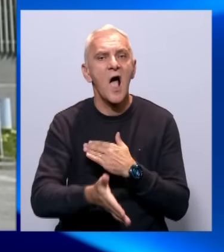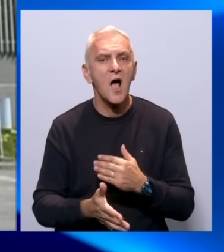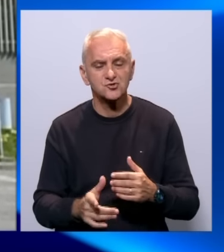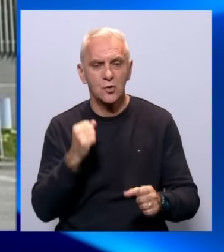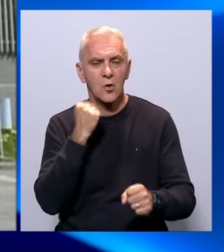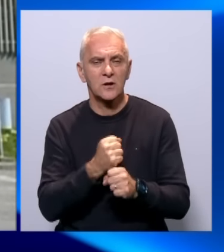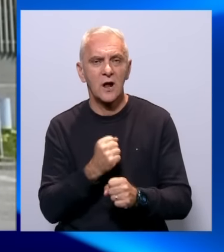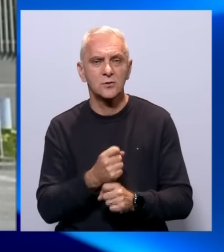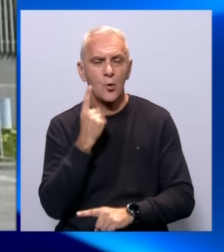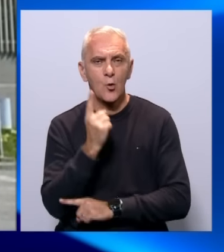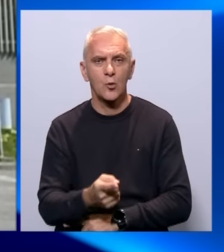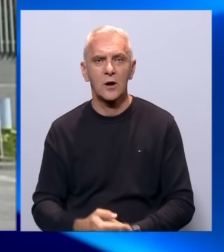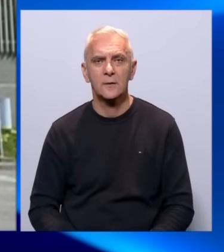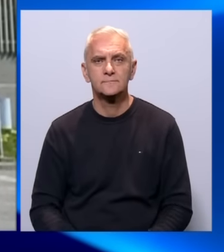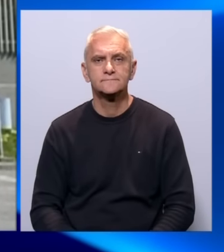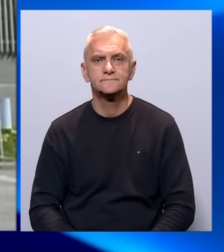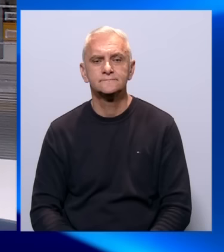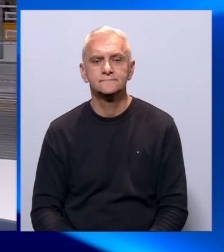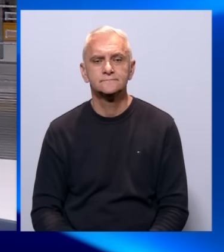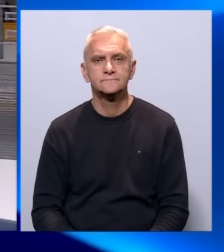izradi odluka.